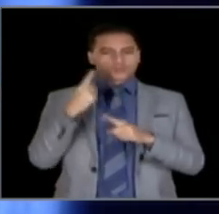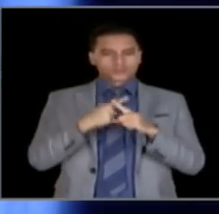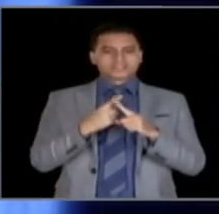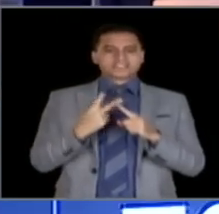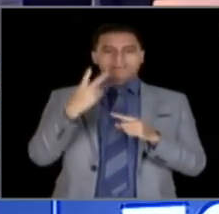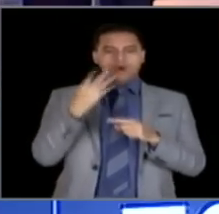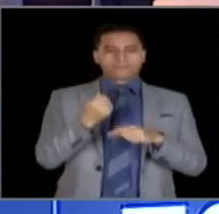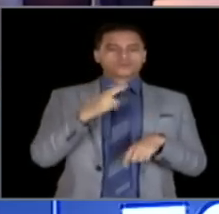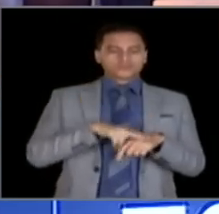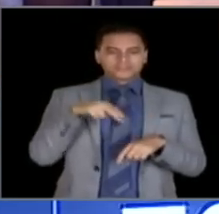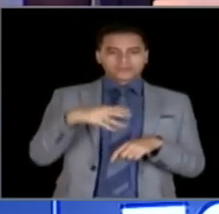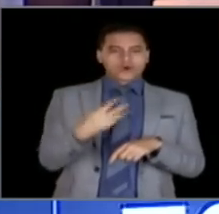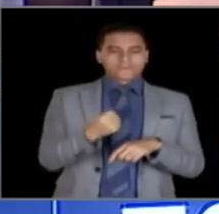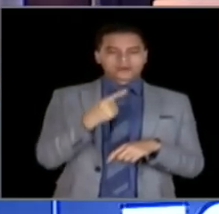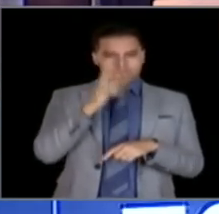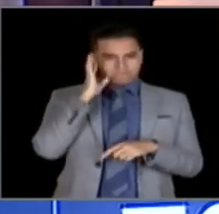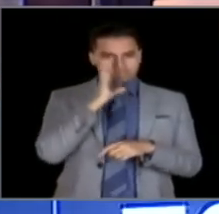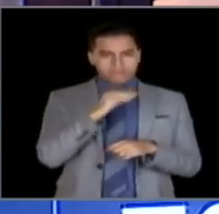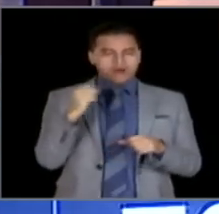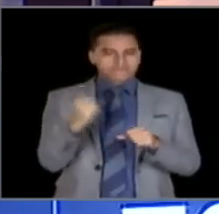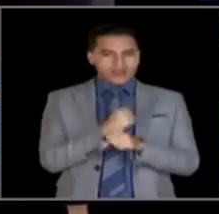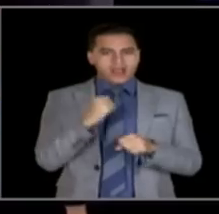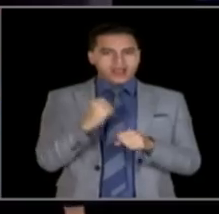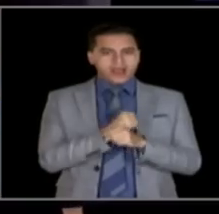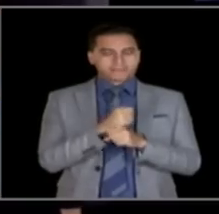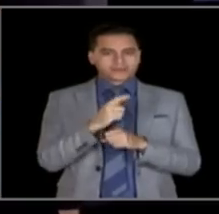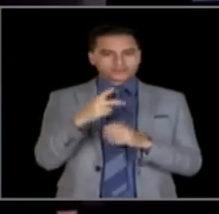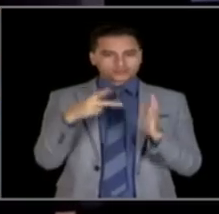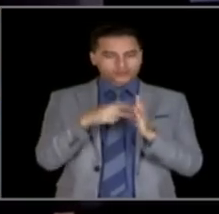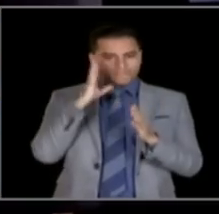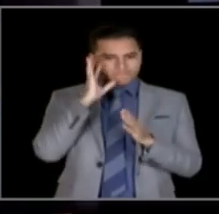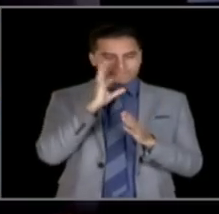48 من رموز النضال في سوريا،